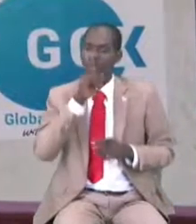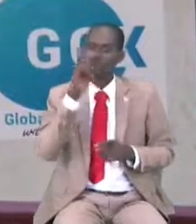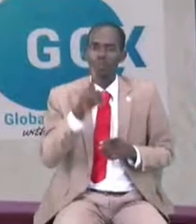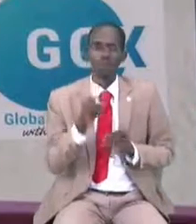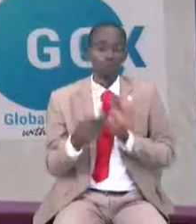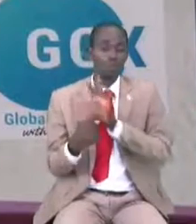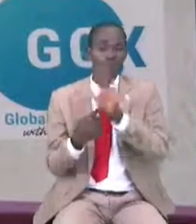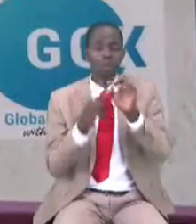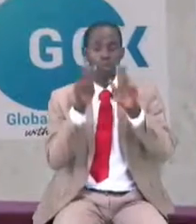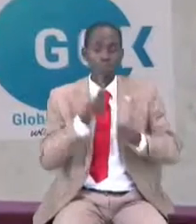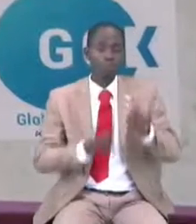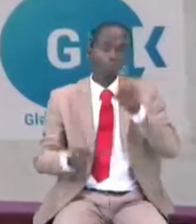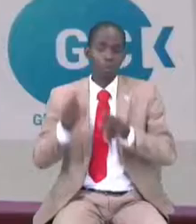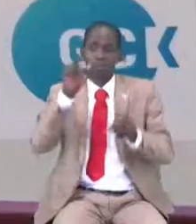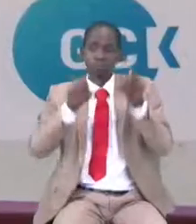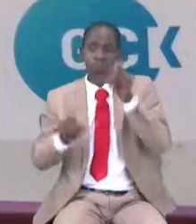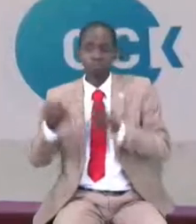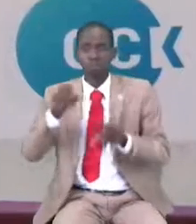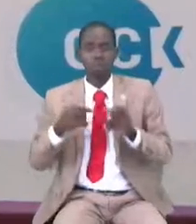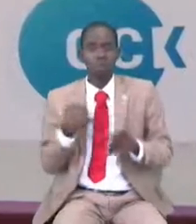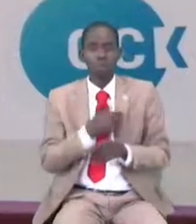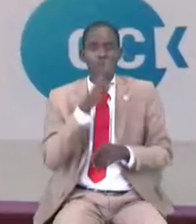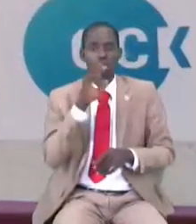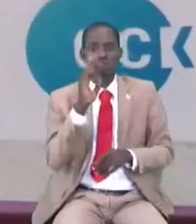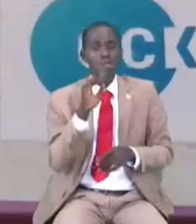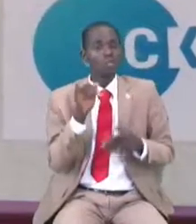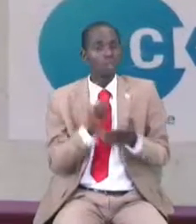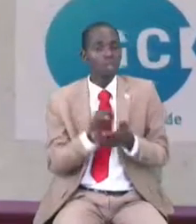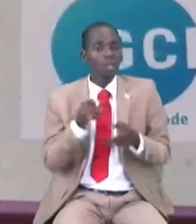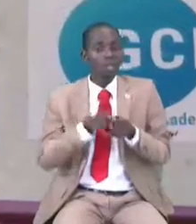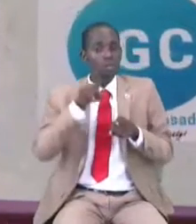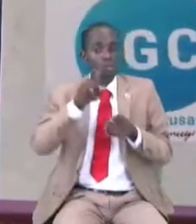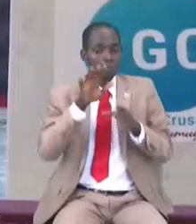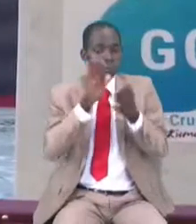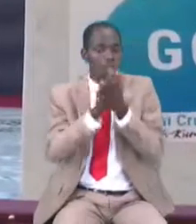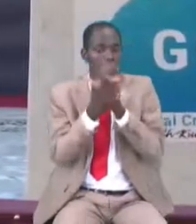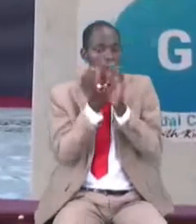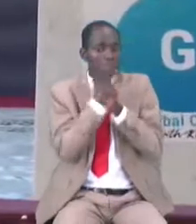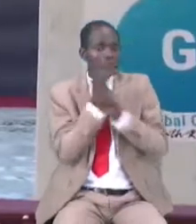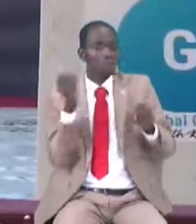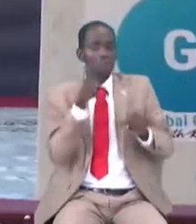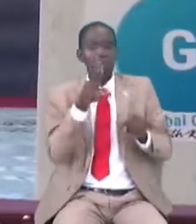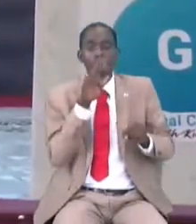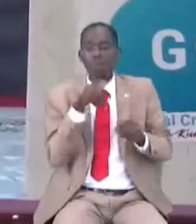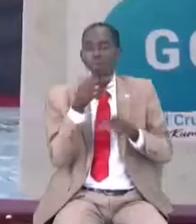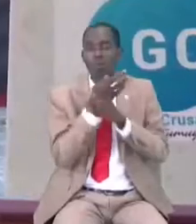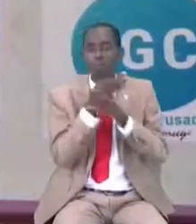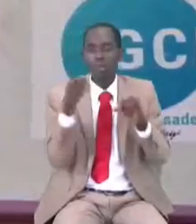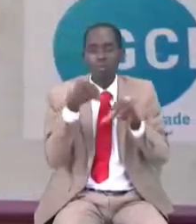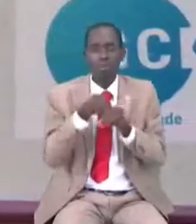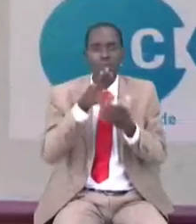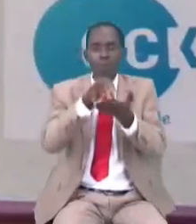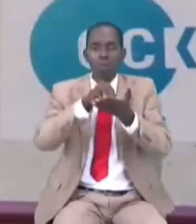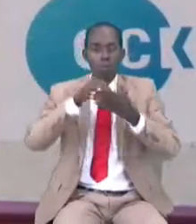ils sont sauvés, ils ne sont pas libérés par leurs efforts que je fais ceci, je ne fais plus ceci